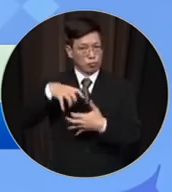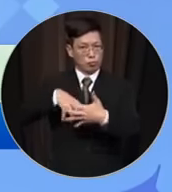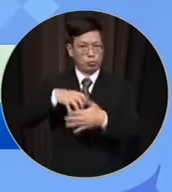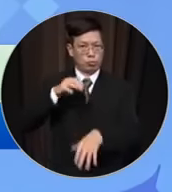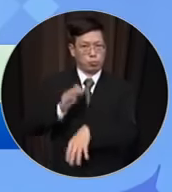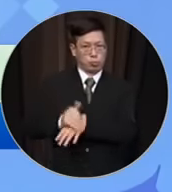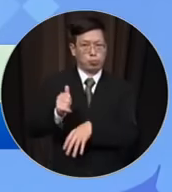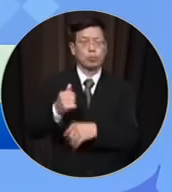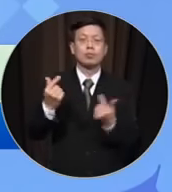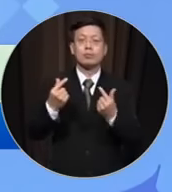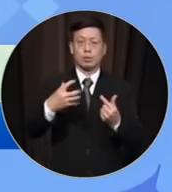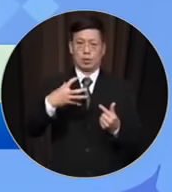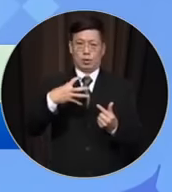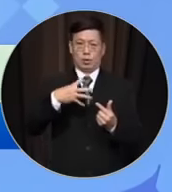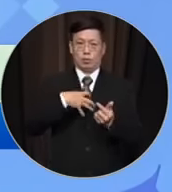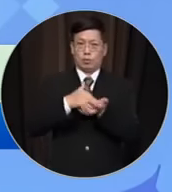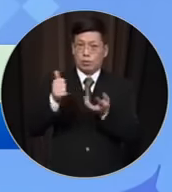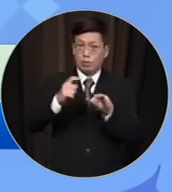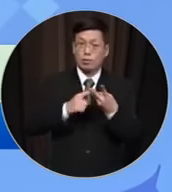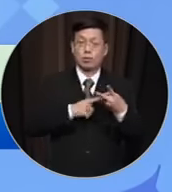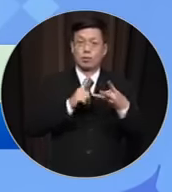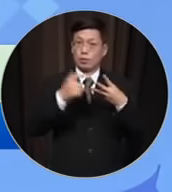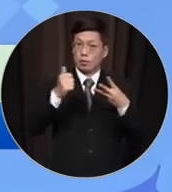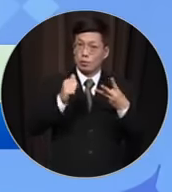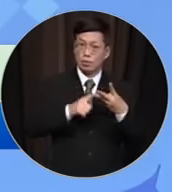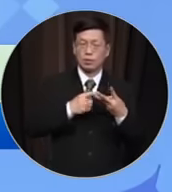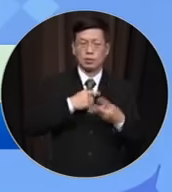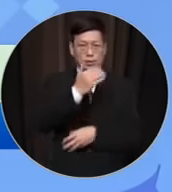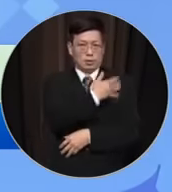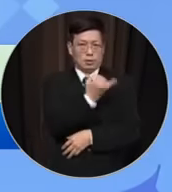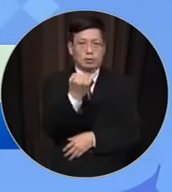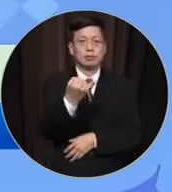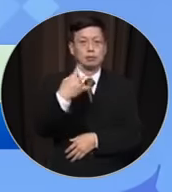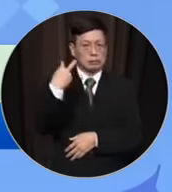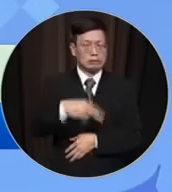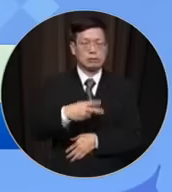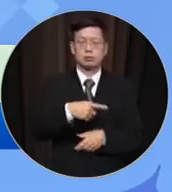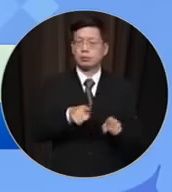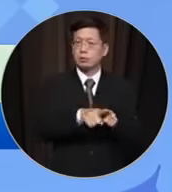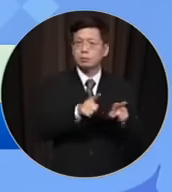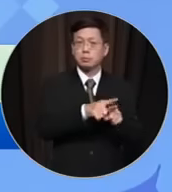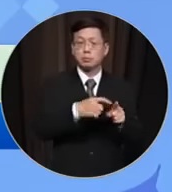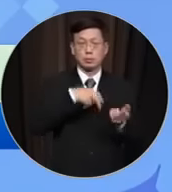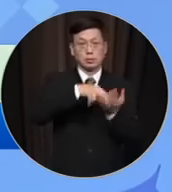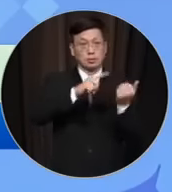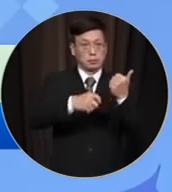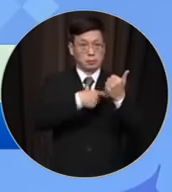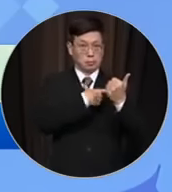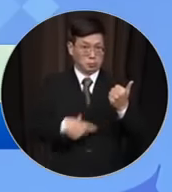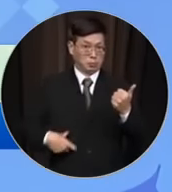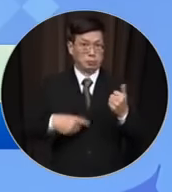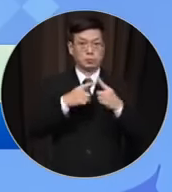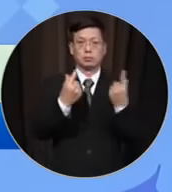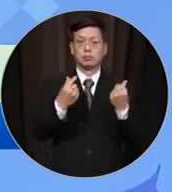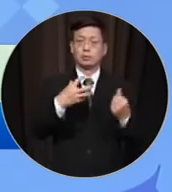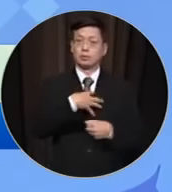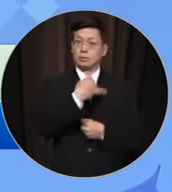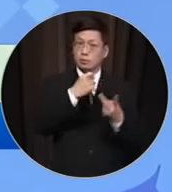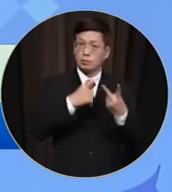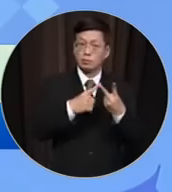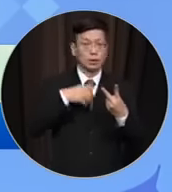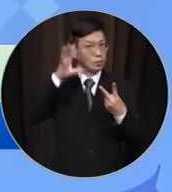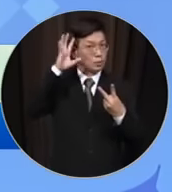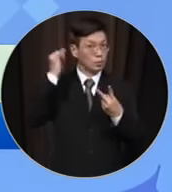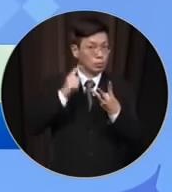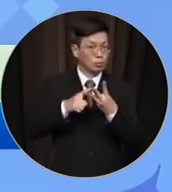的专家，包括了吴玉琴、王荣章、陈曼丽等，而且地区的委员候选人包括了吴思瑶、苏巧